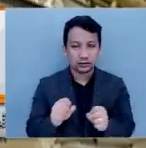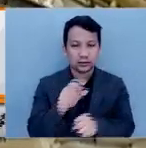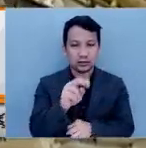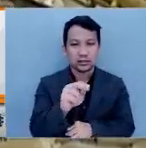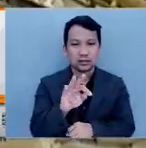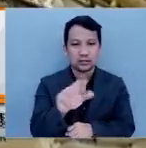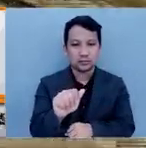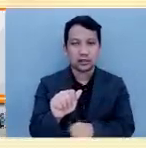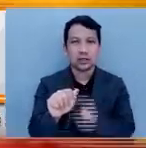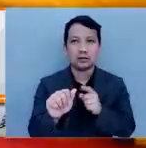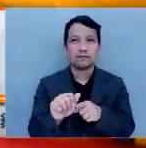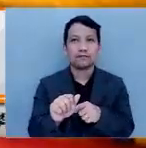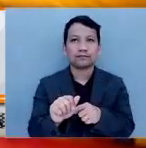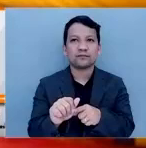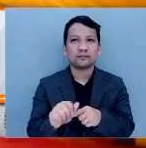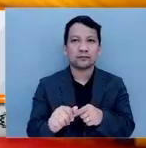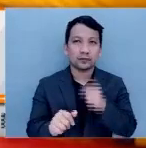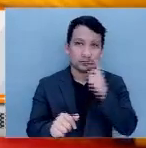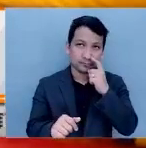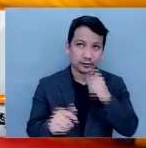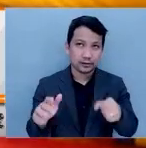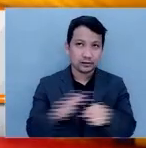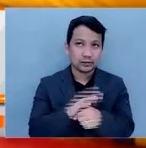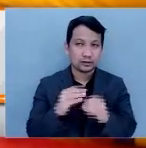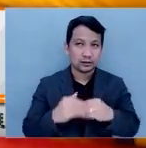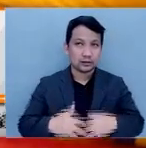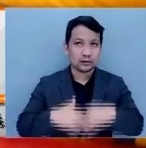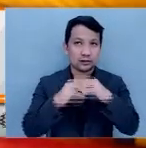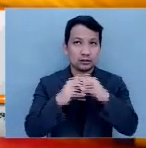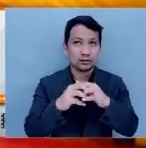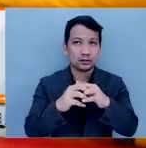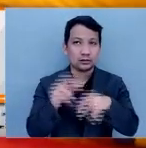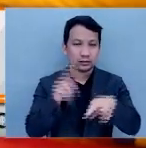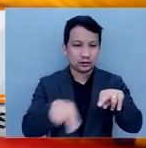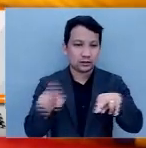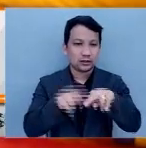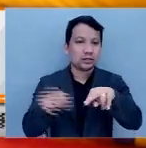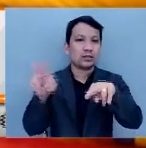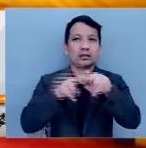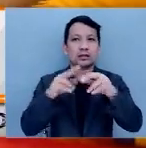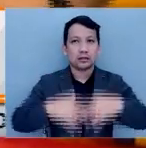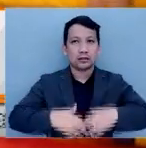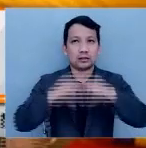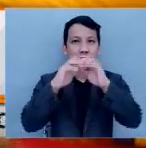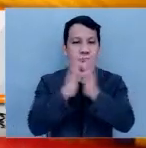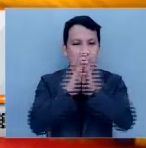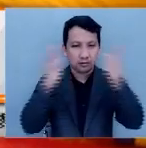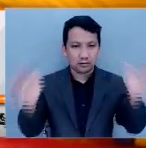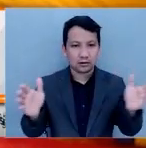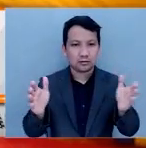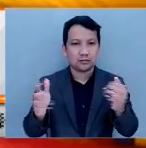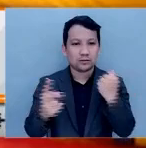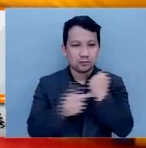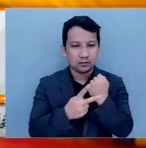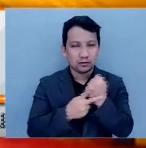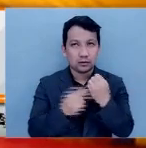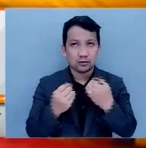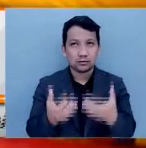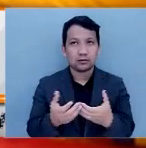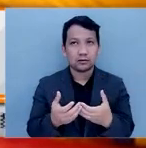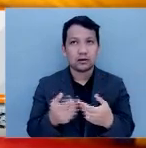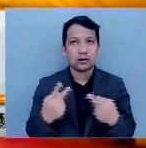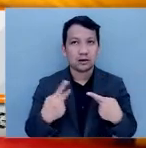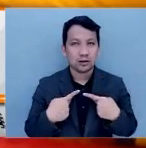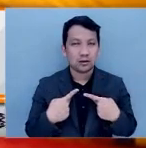Food Authority. Pupunuin nila itong warehouse, dadagdagan natin, gagawin natin mas malaki ang buffer stock para